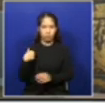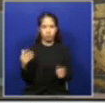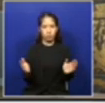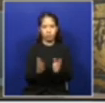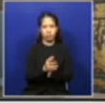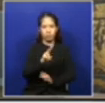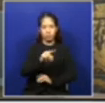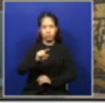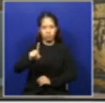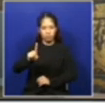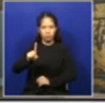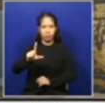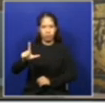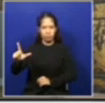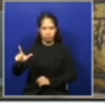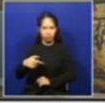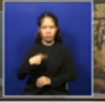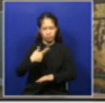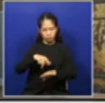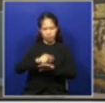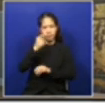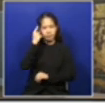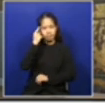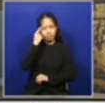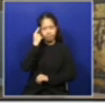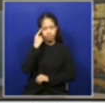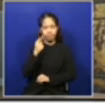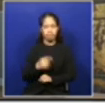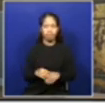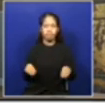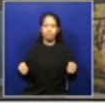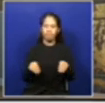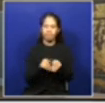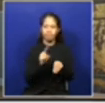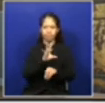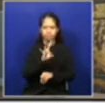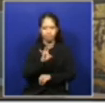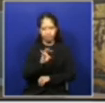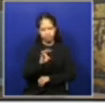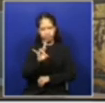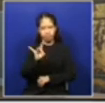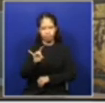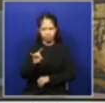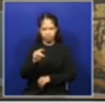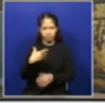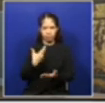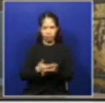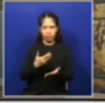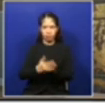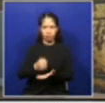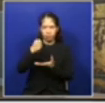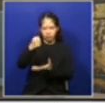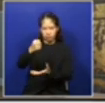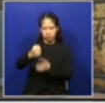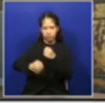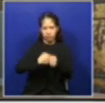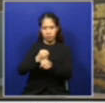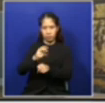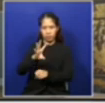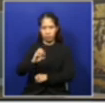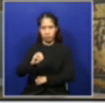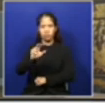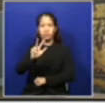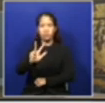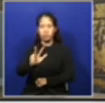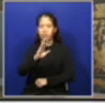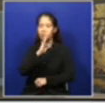านท่านประธานคิดดูครับว่าเกือบจะ 70-80% ของวงเงินงบประมาณปี2563